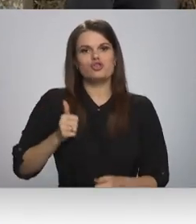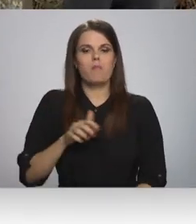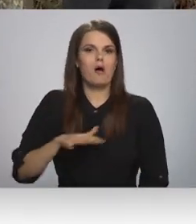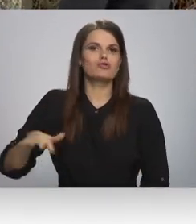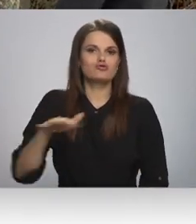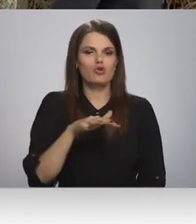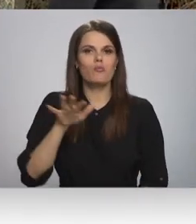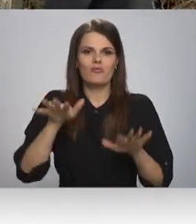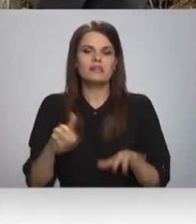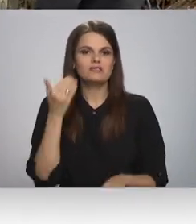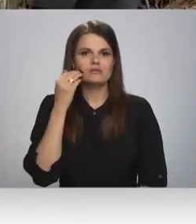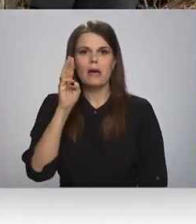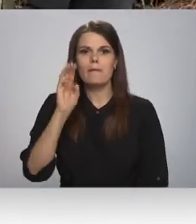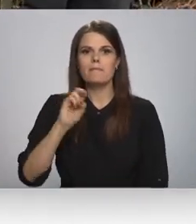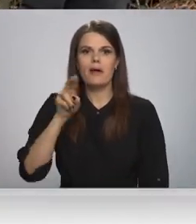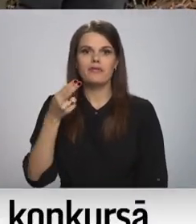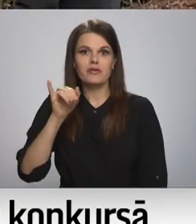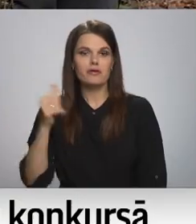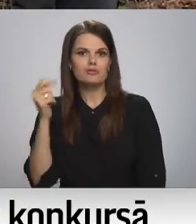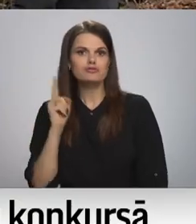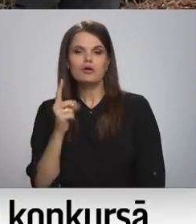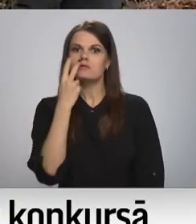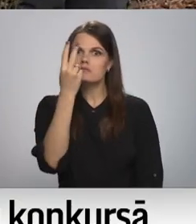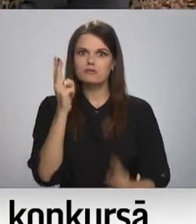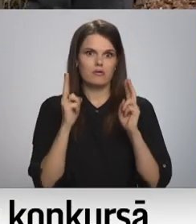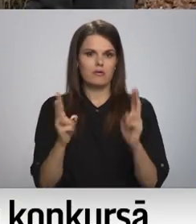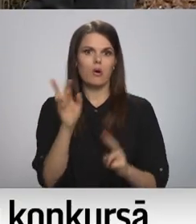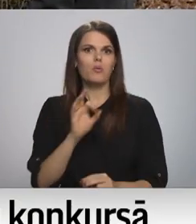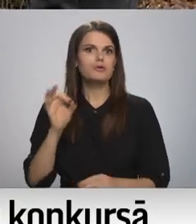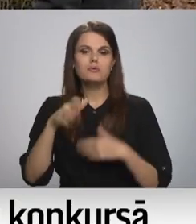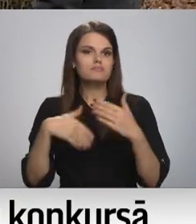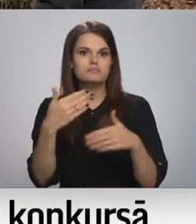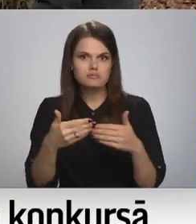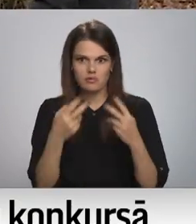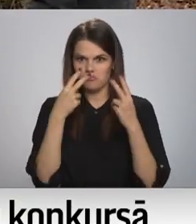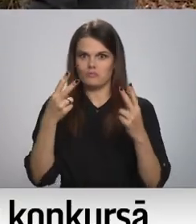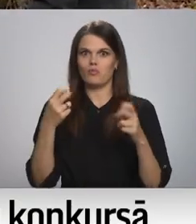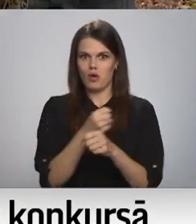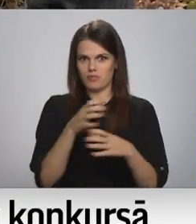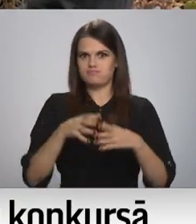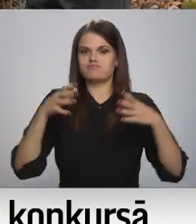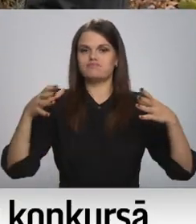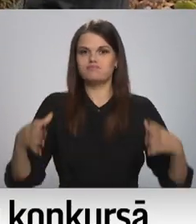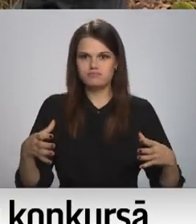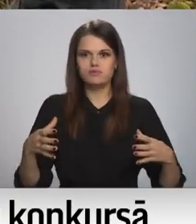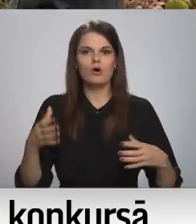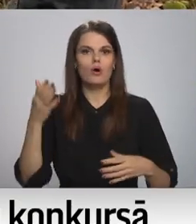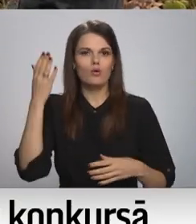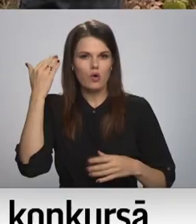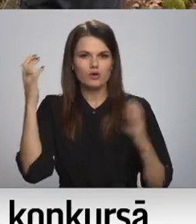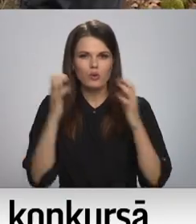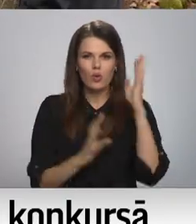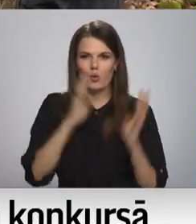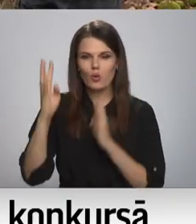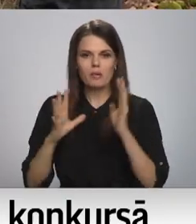90. Gada sākumā, nu viņš nāca skatīt, kā to ozolam iet un konstatēja, ka ozols ir brangi izaudzis. Bija audzis gan toreiz krūmos, kas